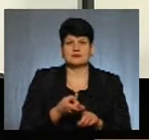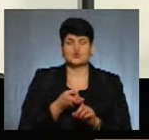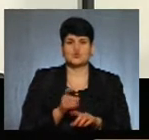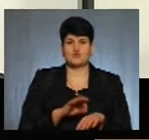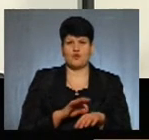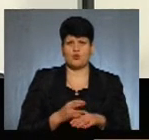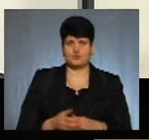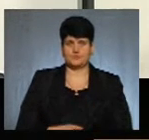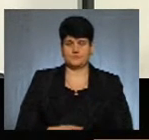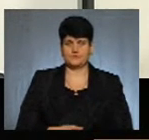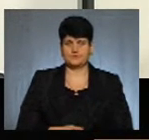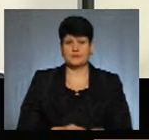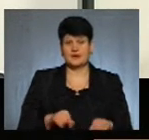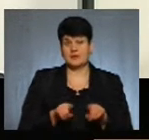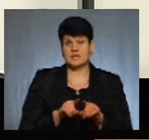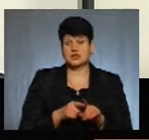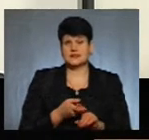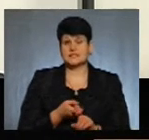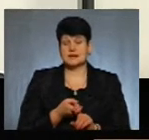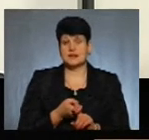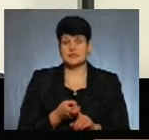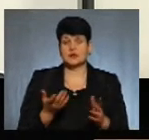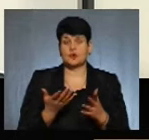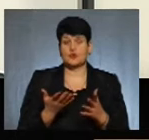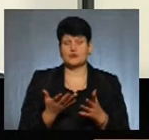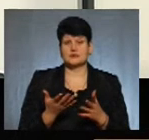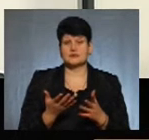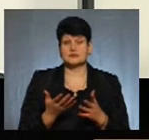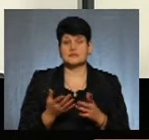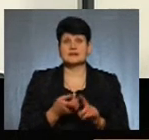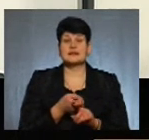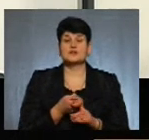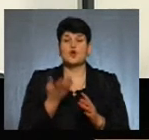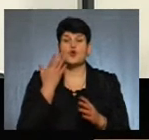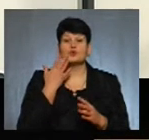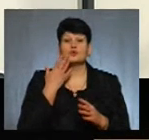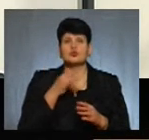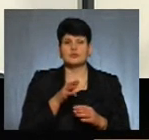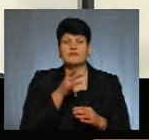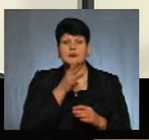хворобою? Ну, теж залежно, під час якого триместру захворіли на кір.